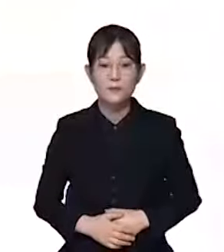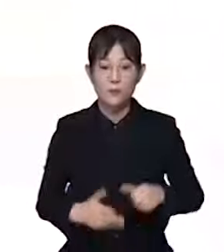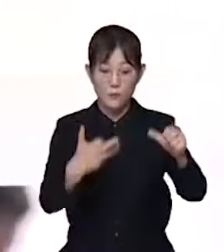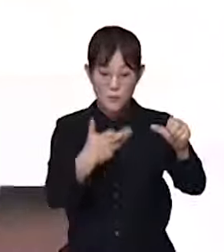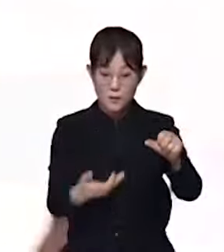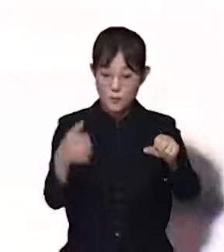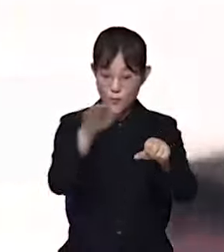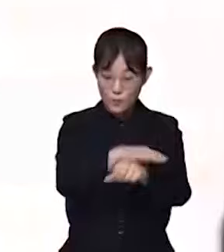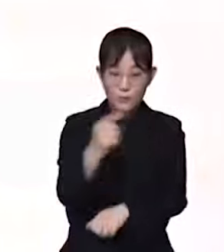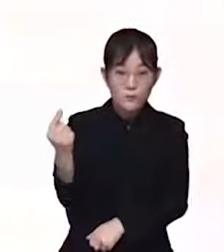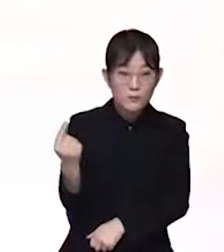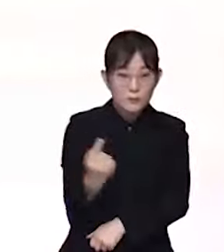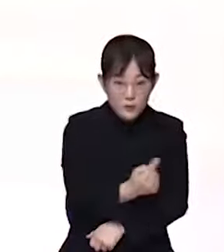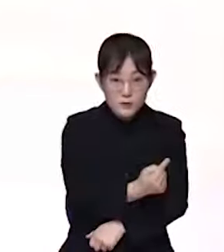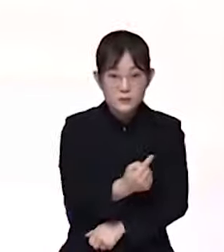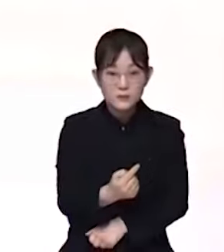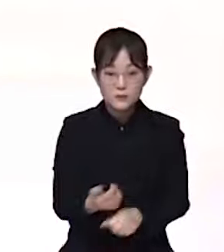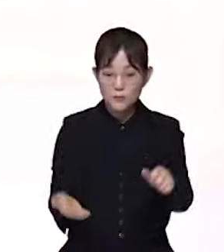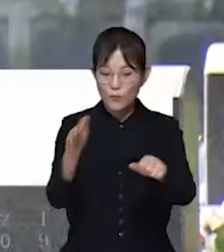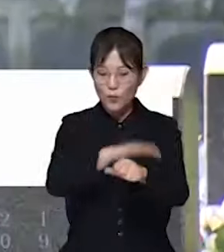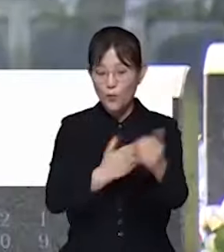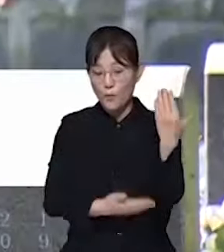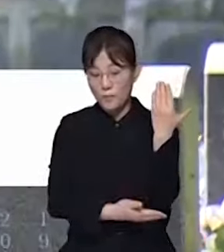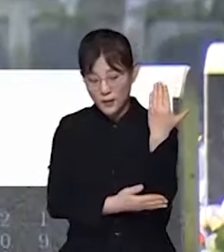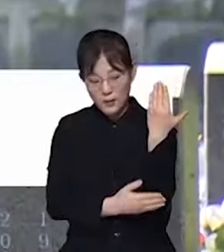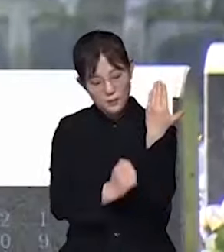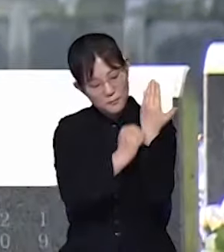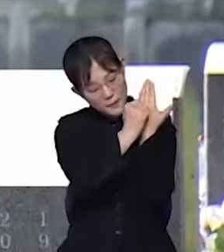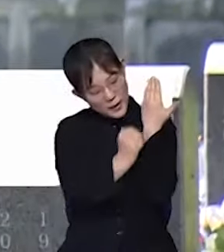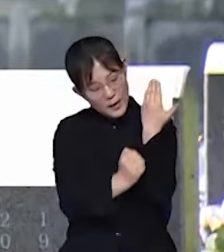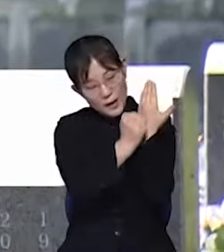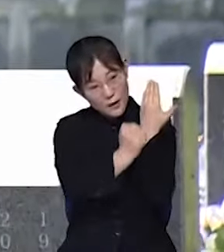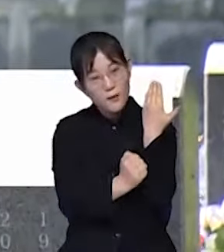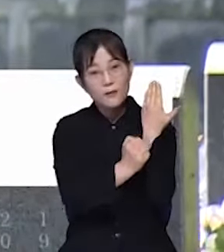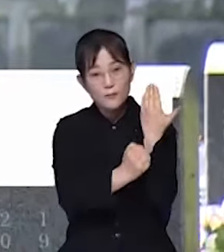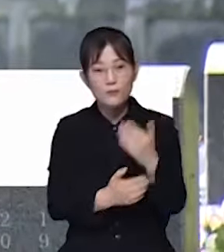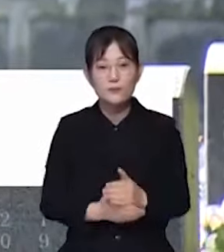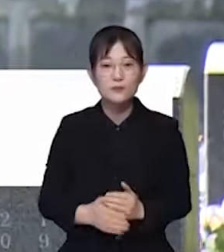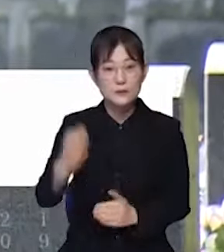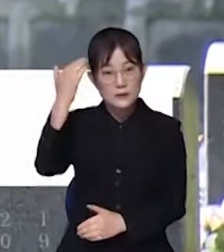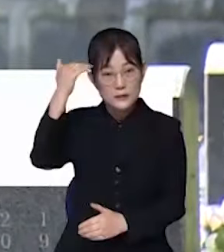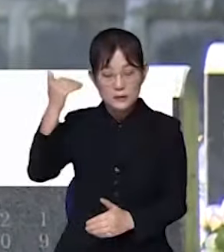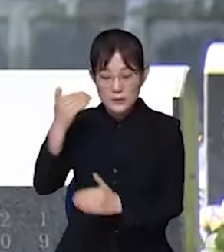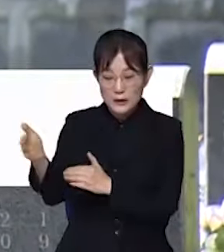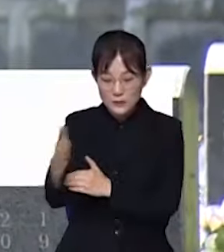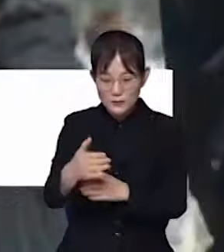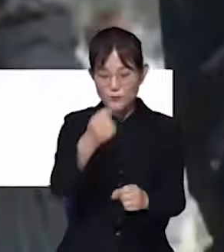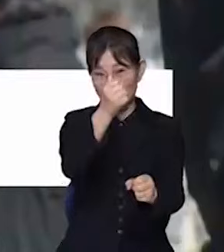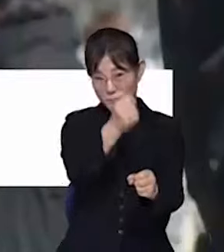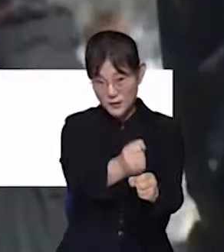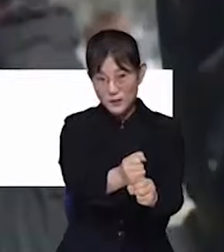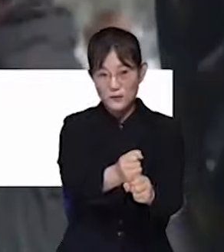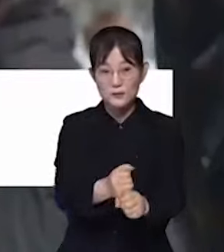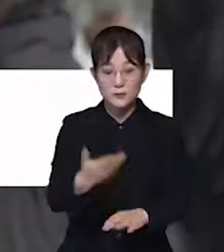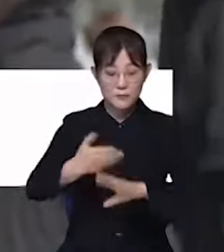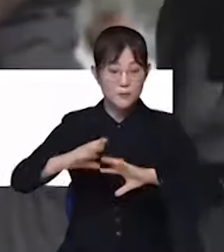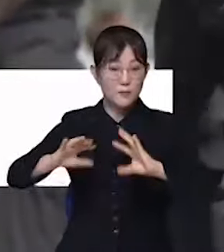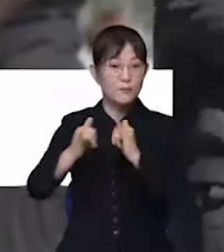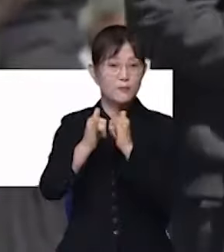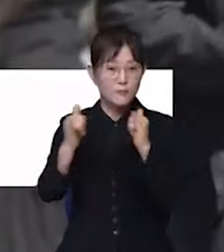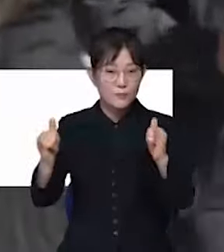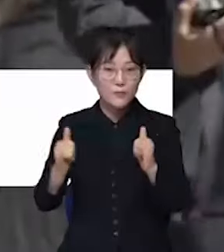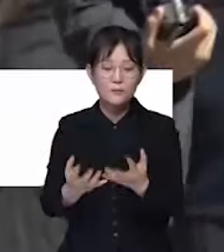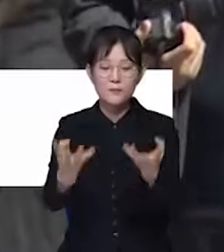방문하면서 특별히 묘역도 다꾸고 태극기도 꽂았습니다.